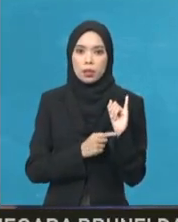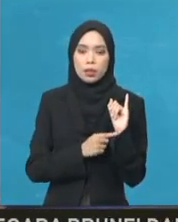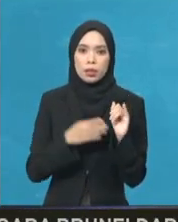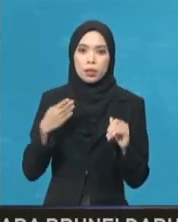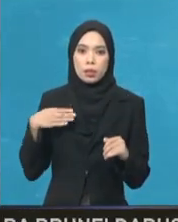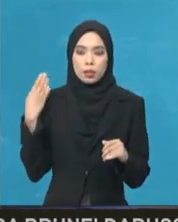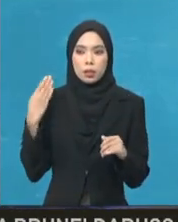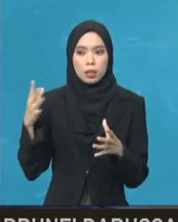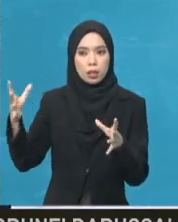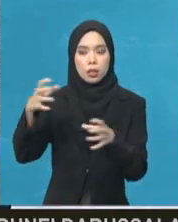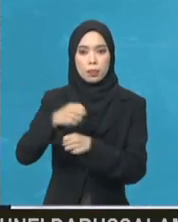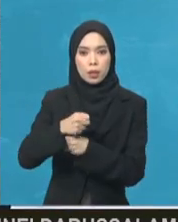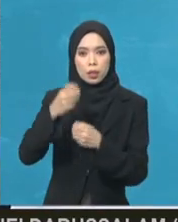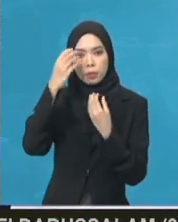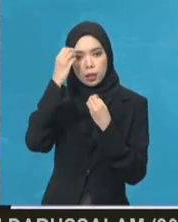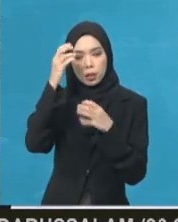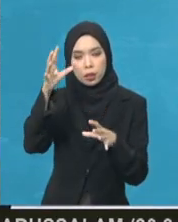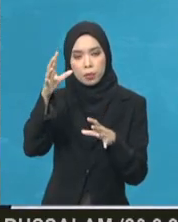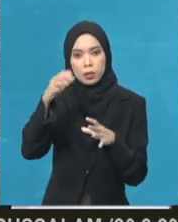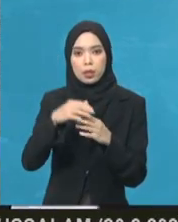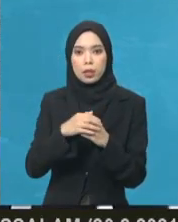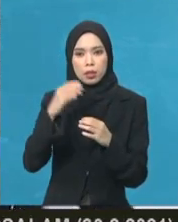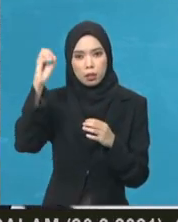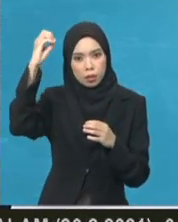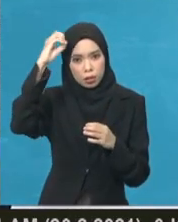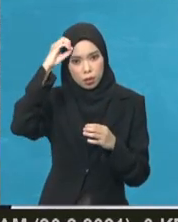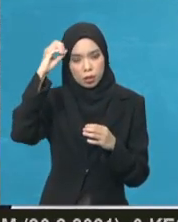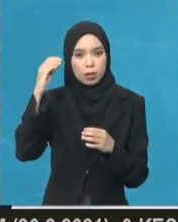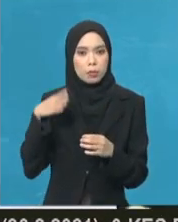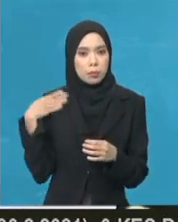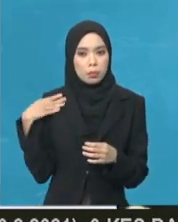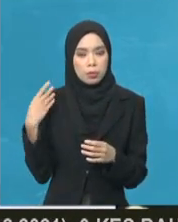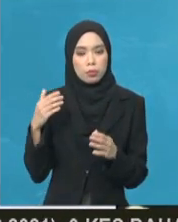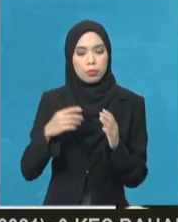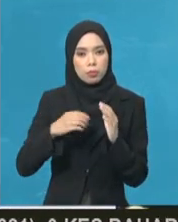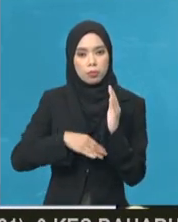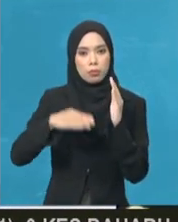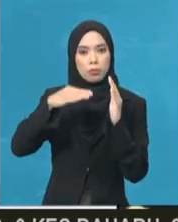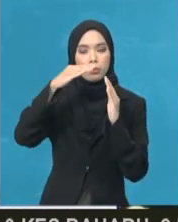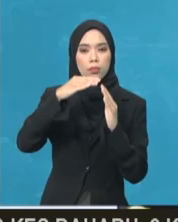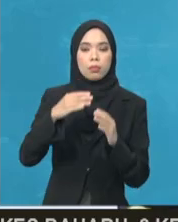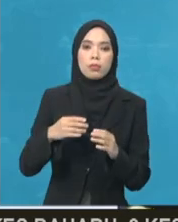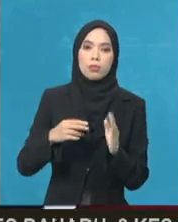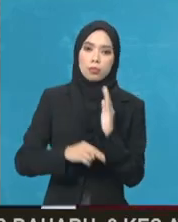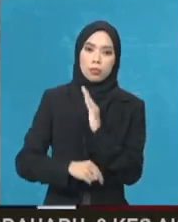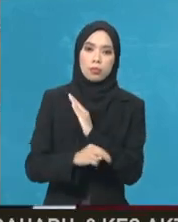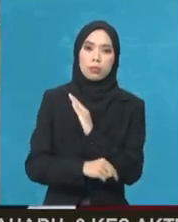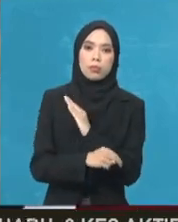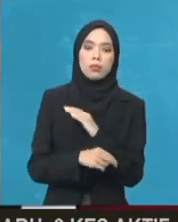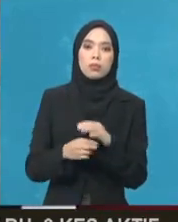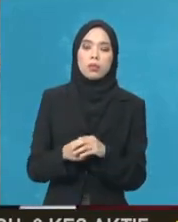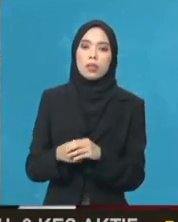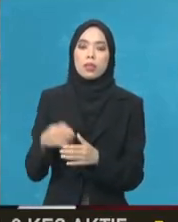dan pandangan beliau bagi memperbaiki negara juga hadir agensi-agensi kerajaan antaranya sikat Ria